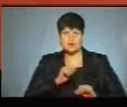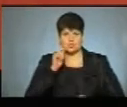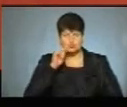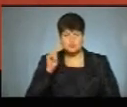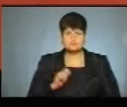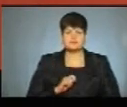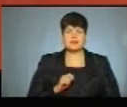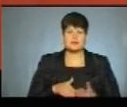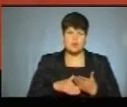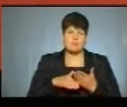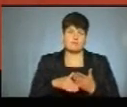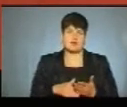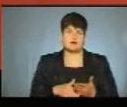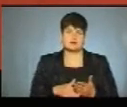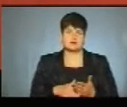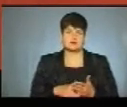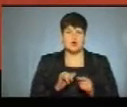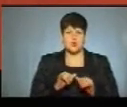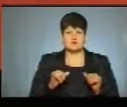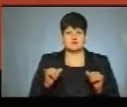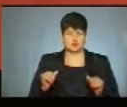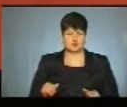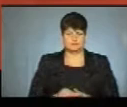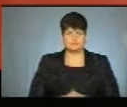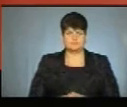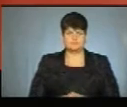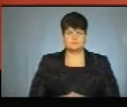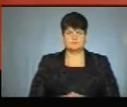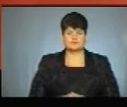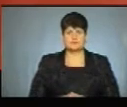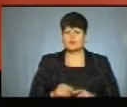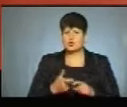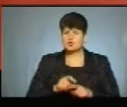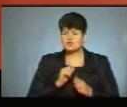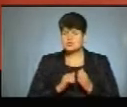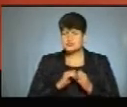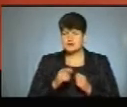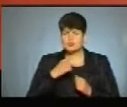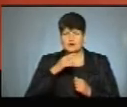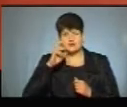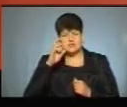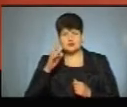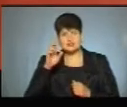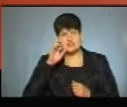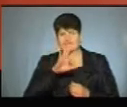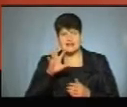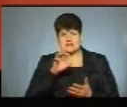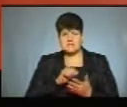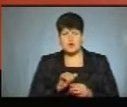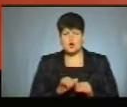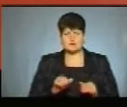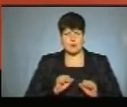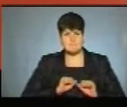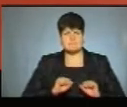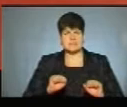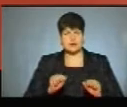і допомагати розвитку. Дуже часто закидають державі про те, що держава не займається розвитком патріотизму